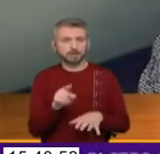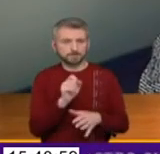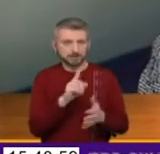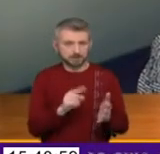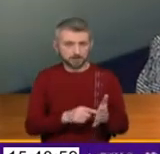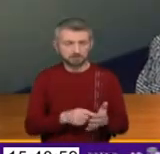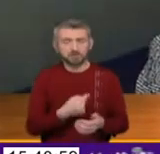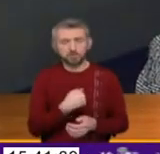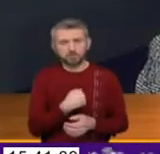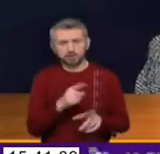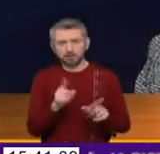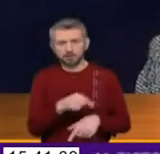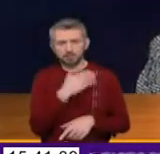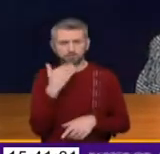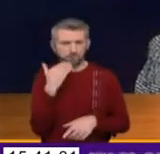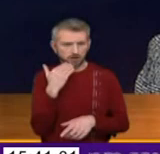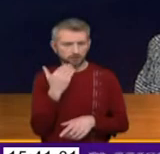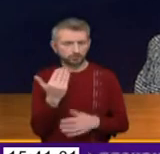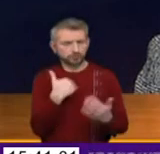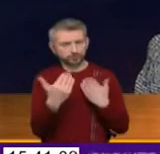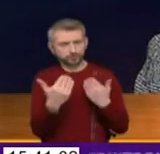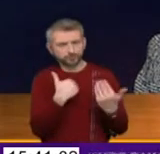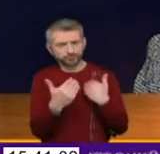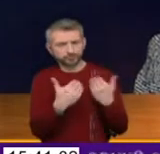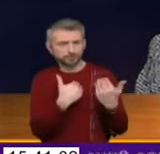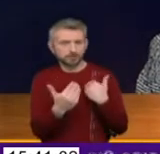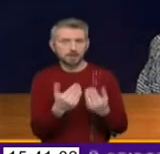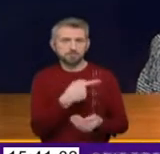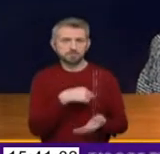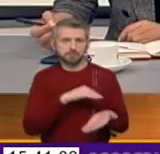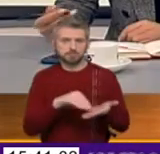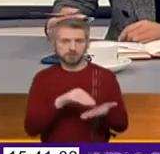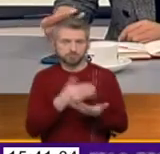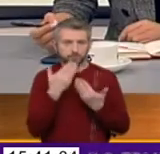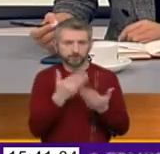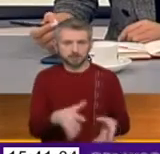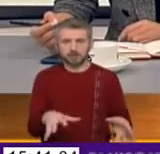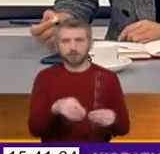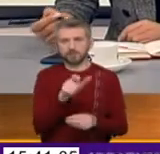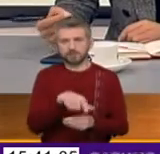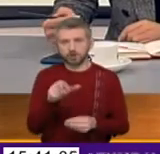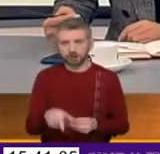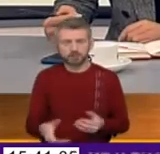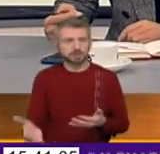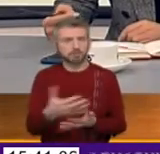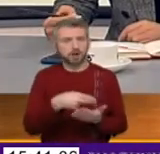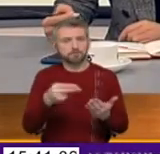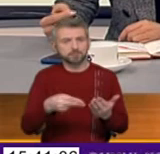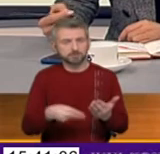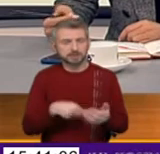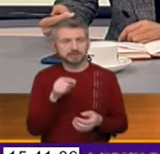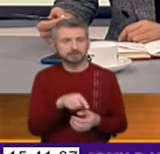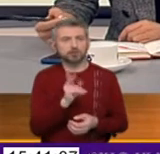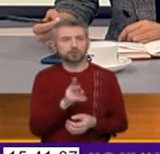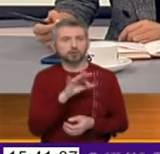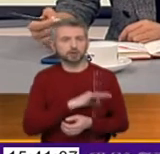До мене також є неодноразові такі звернення. Ми пишемо звернення разом з мешканцями, зберемо підписи з тих, хто